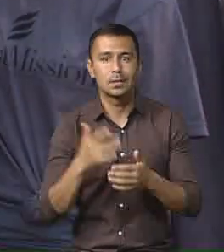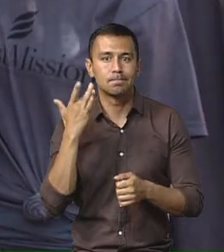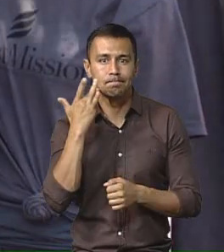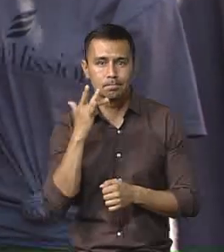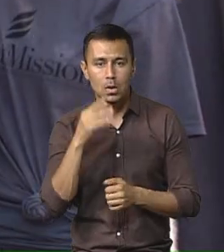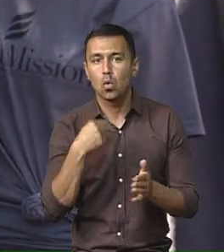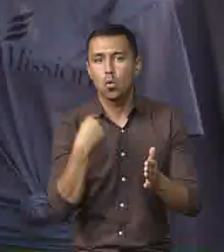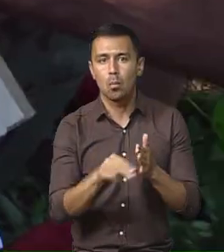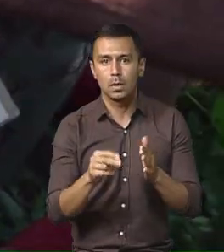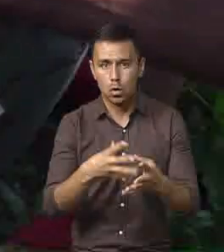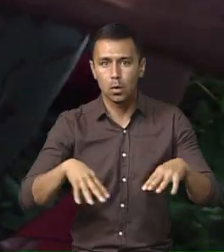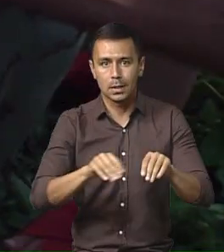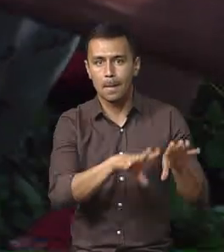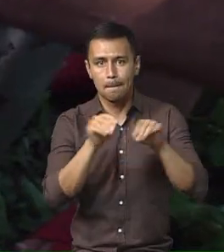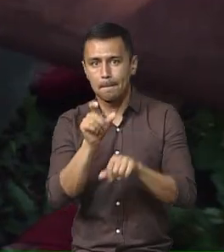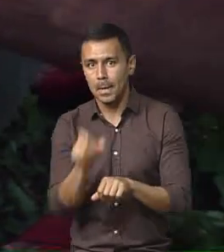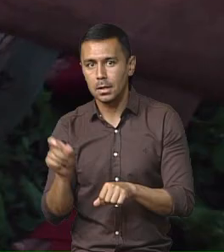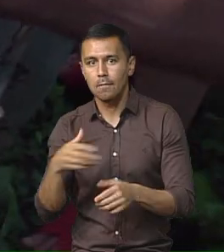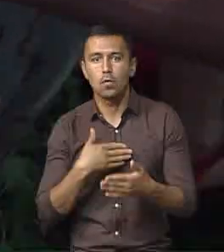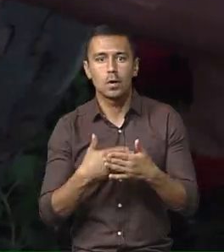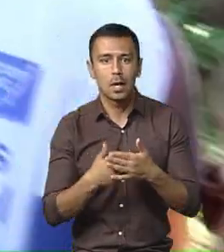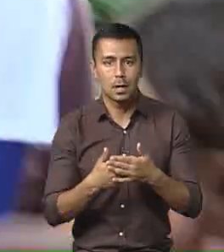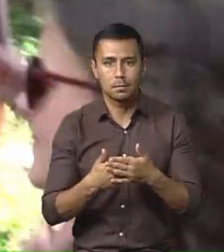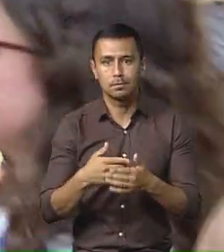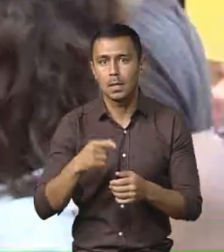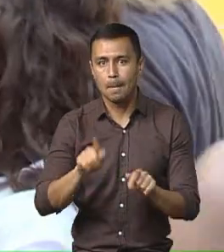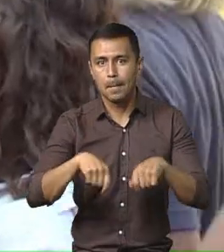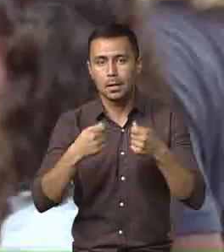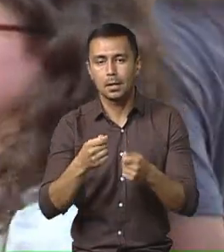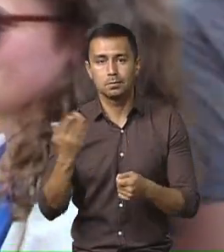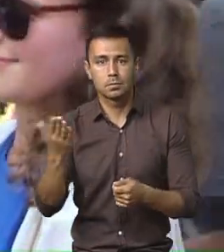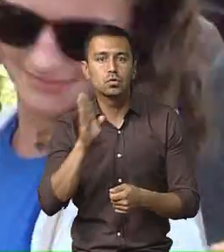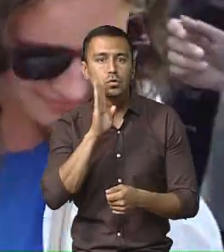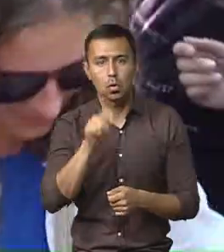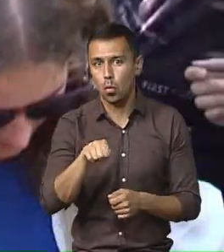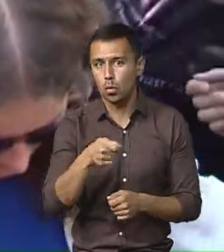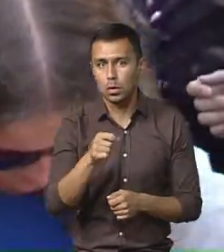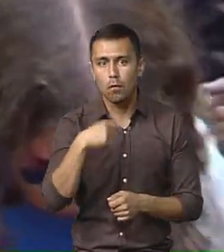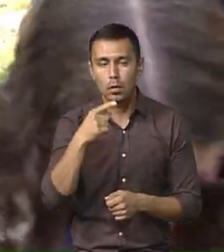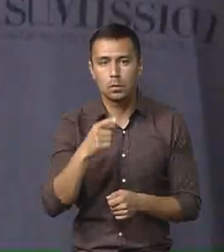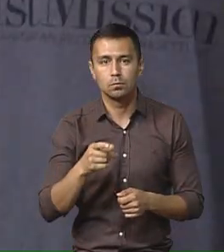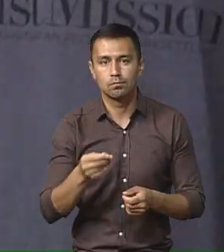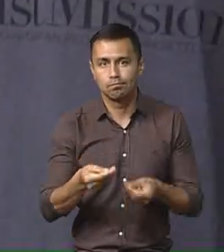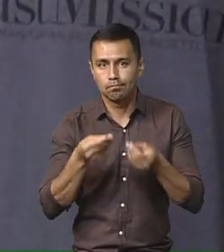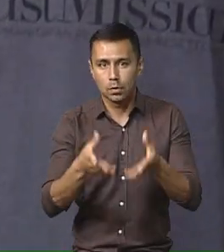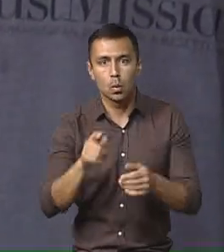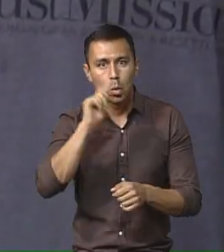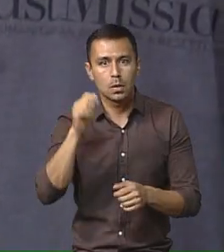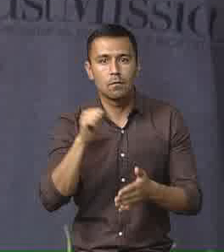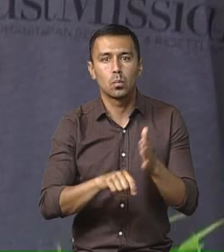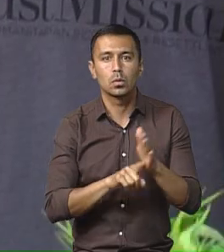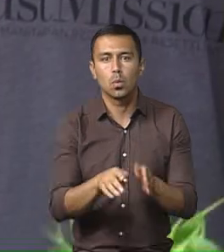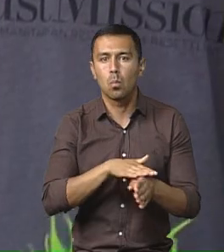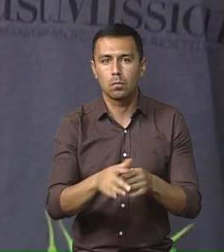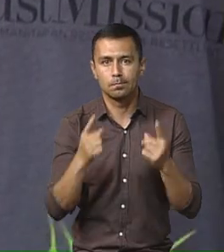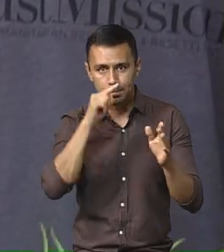Сполучених Штатів купили родині переселенців. Волонтерка Крістел Хертел передає Ользі Архіпові ключі. Каже, пожертвувала українця від початку